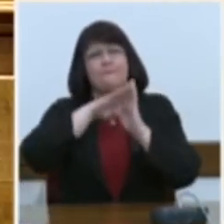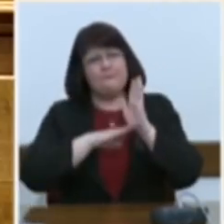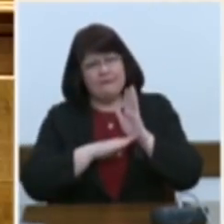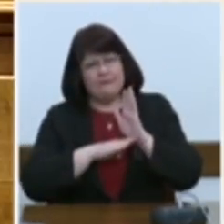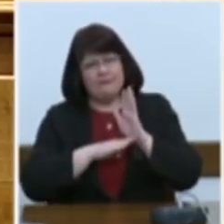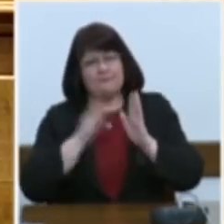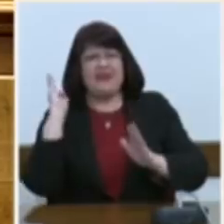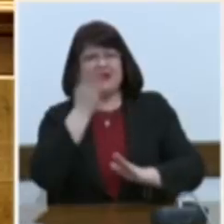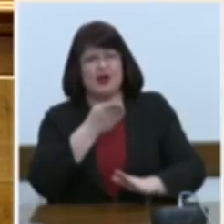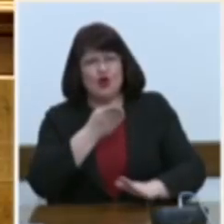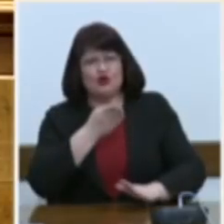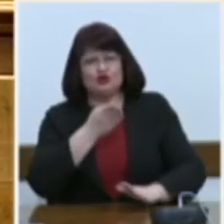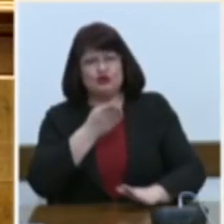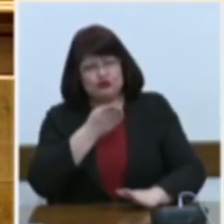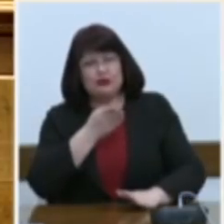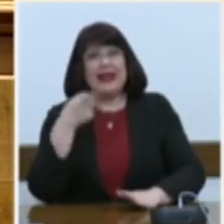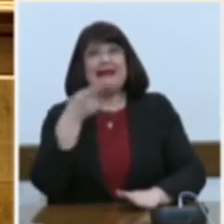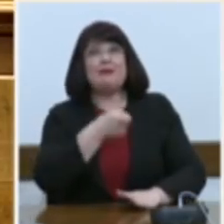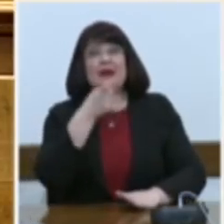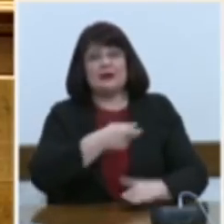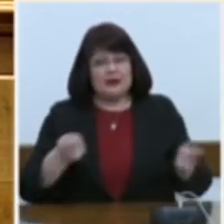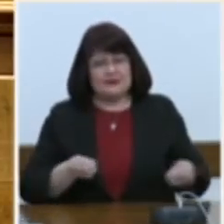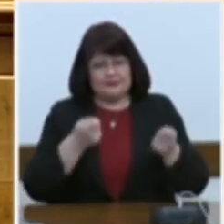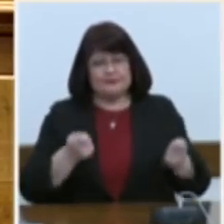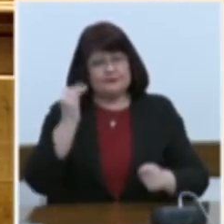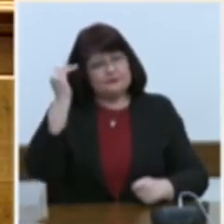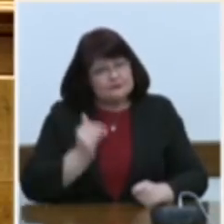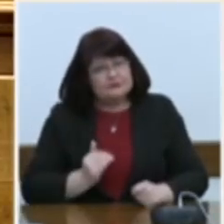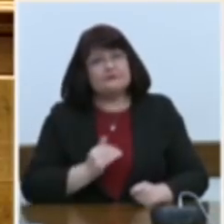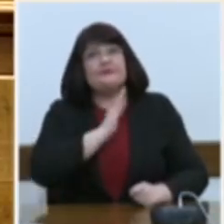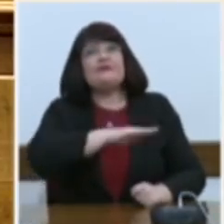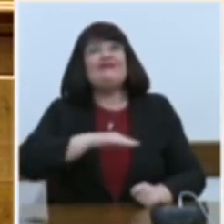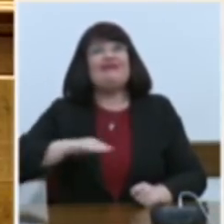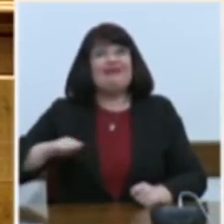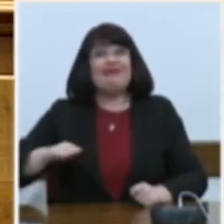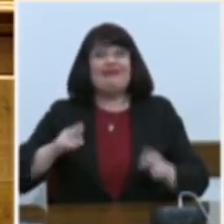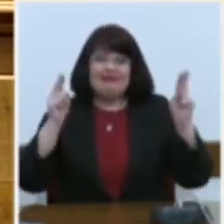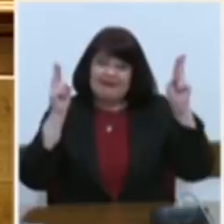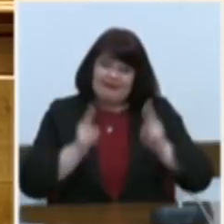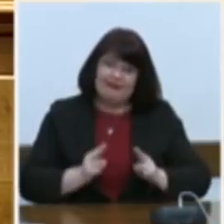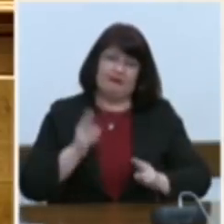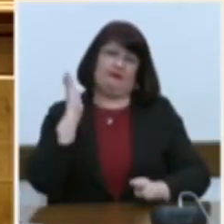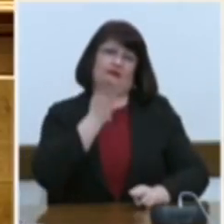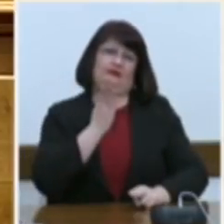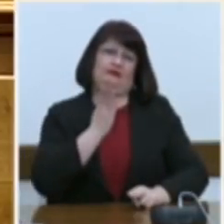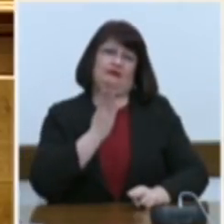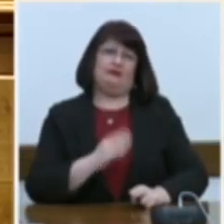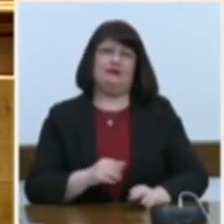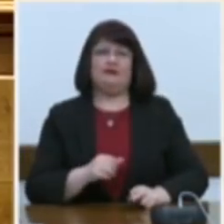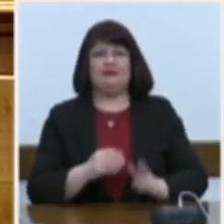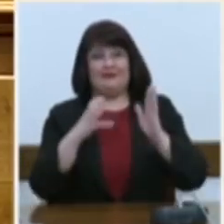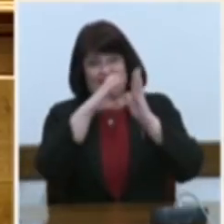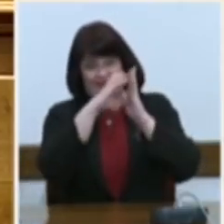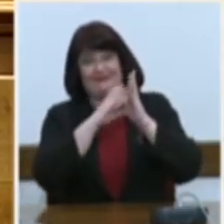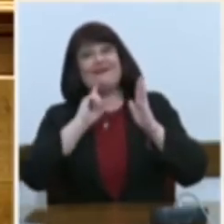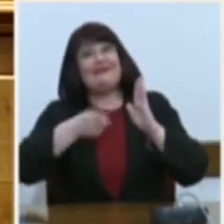το διάστημα παραγραφής των εγκληματικών πράξεων σε βάρος ανηλίκων θυμάτων, αφού απαλήφθηκε η διάταξη